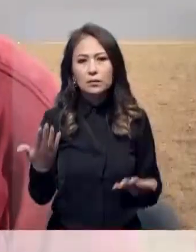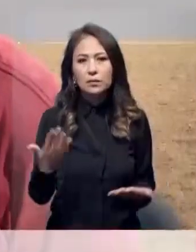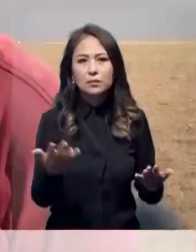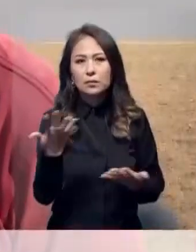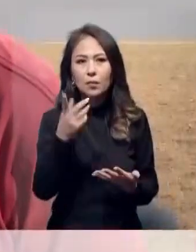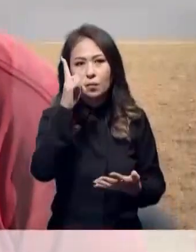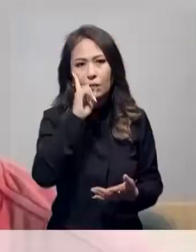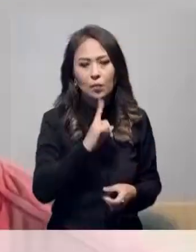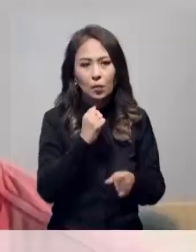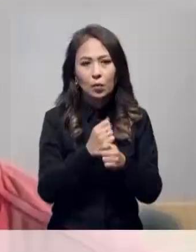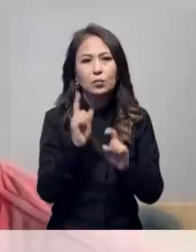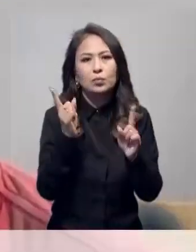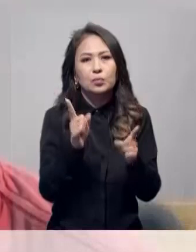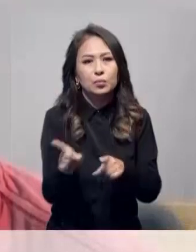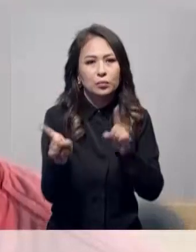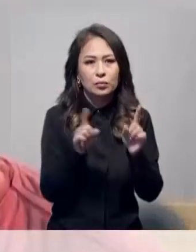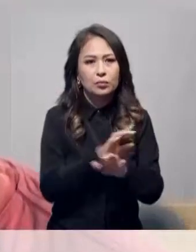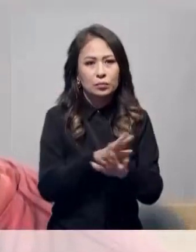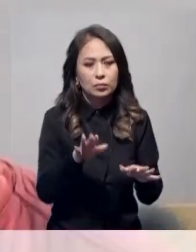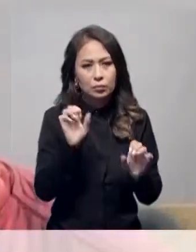беріп жатса, неге көшпеске? Шыққан құнымызды